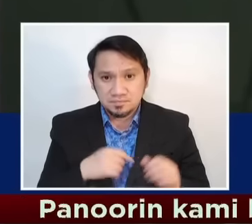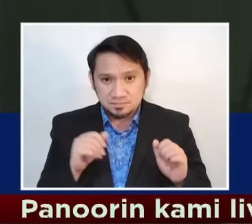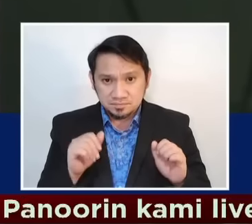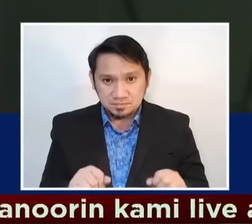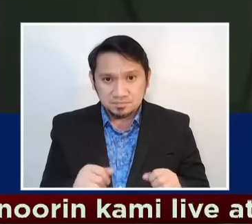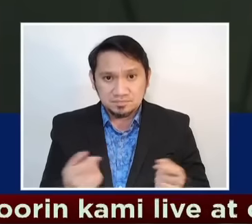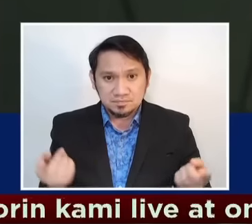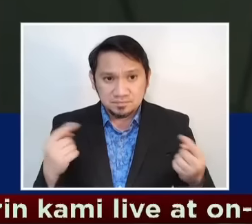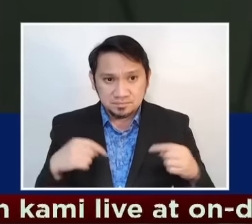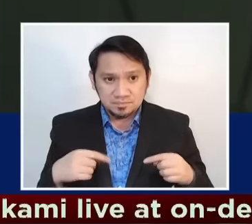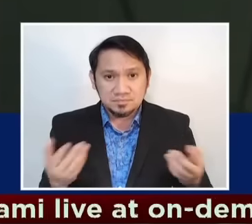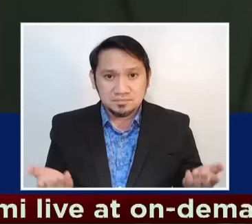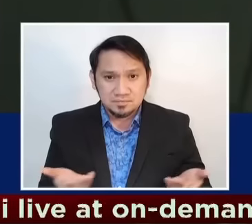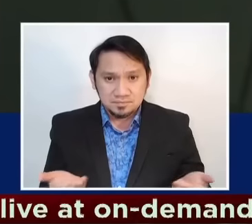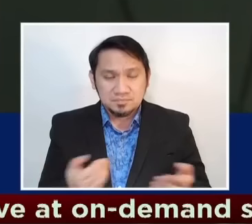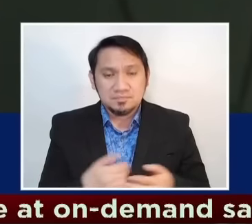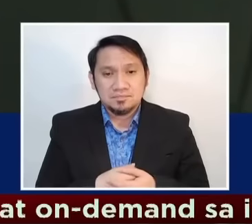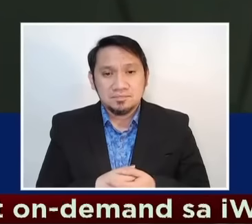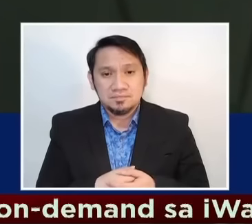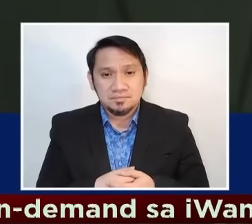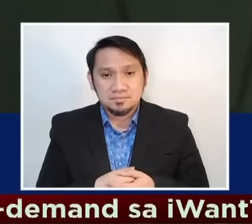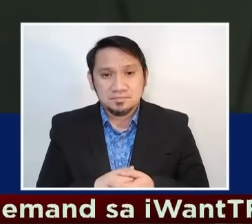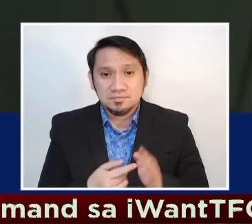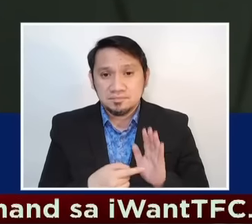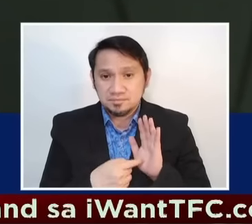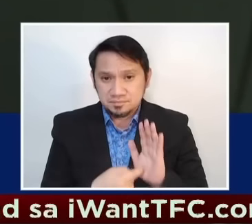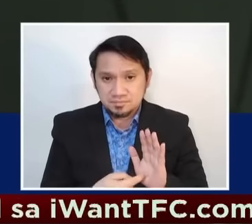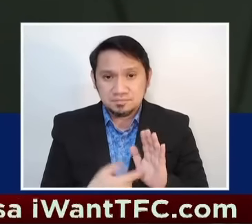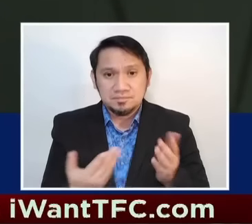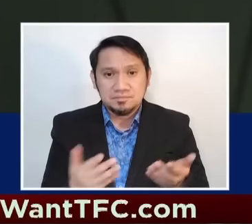come here and to show you all the great